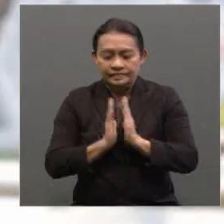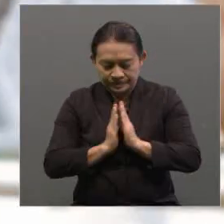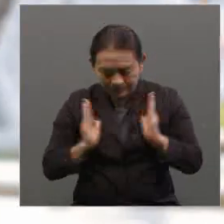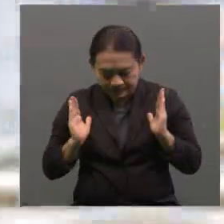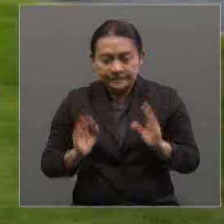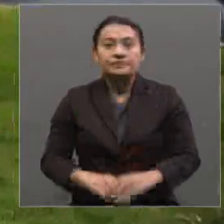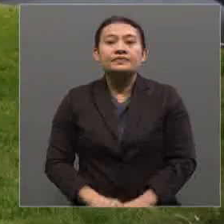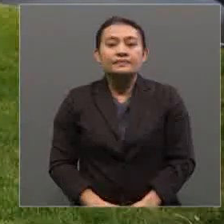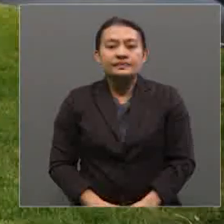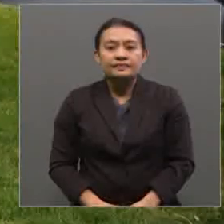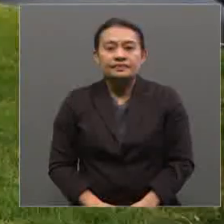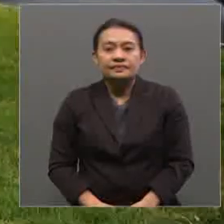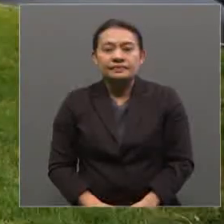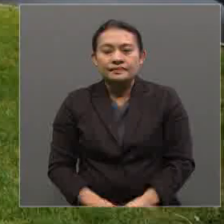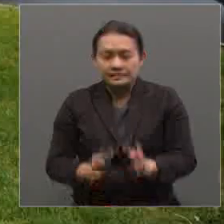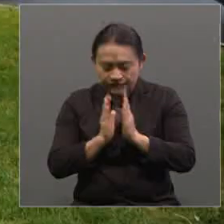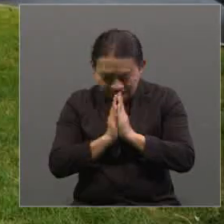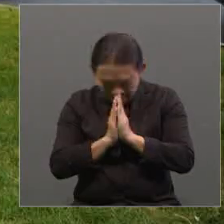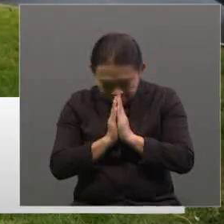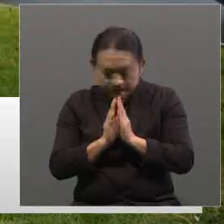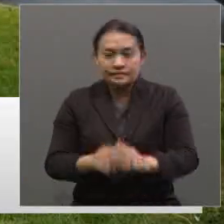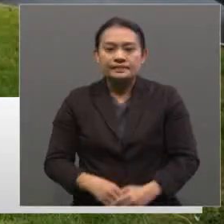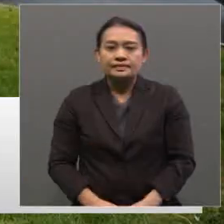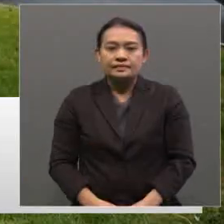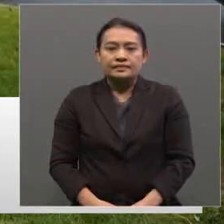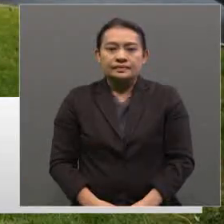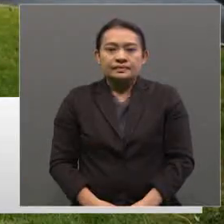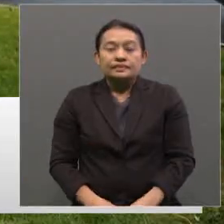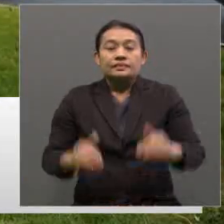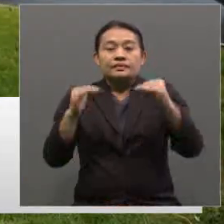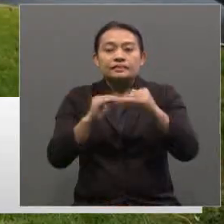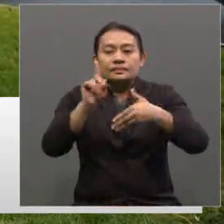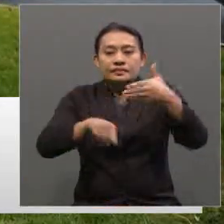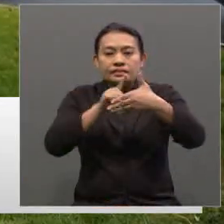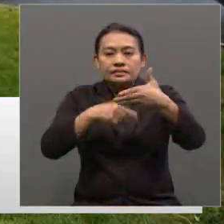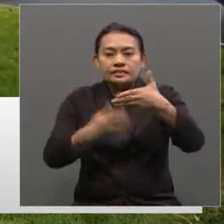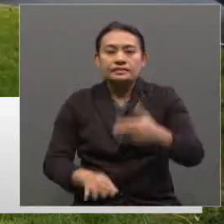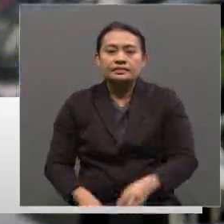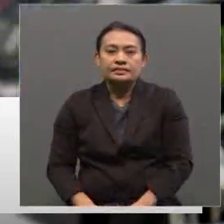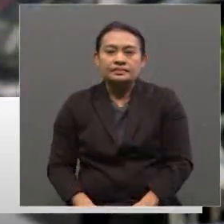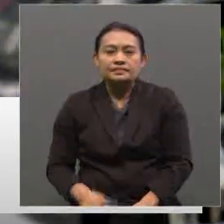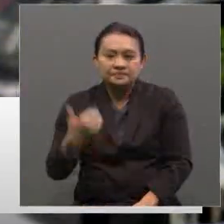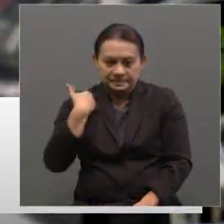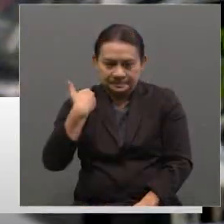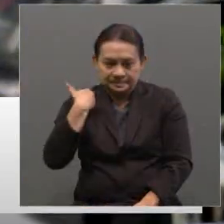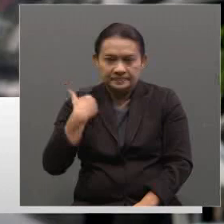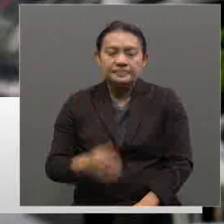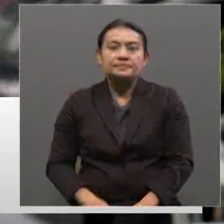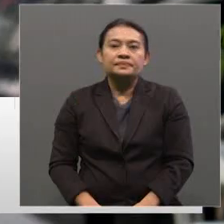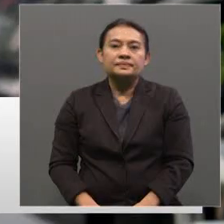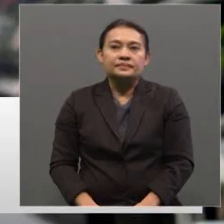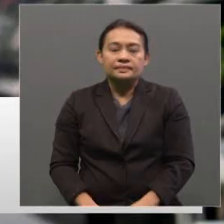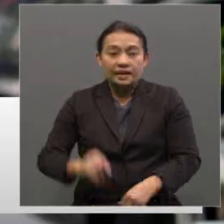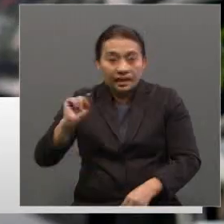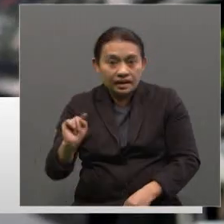ครับ สวัสดีครับ สวัสดีค่ะ มีสิทธิ์เลือกตั้งยังครับ ค่ะมี มีแล้วเนาะรอบนี้เป็นครั้ง